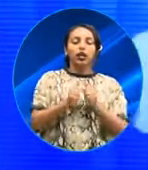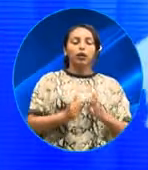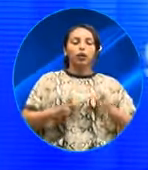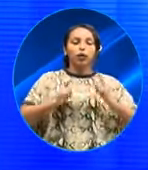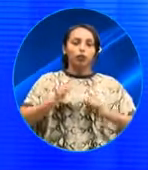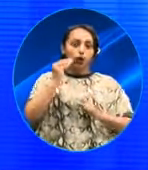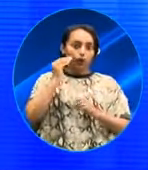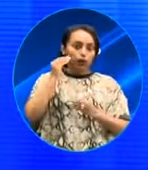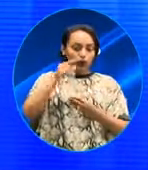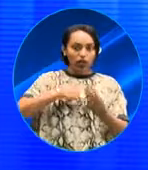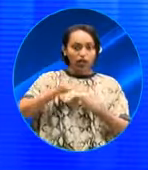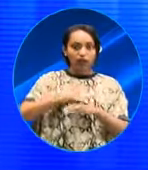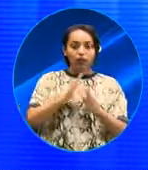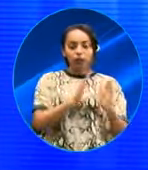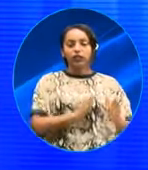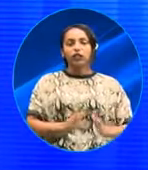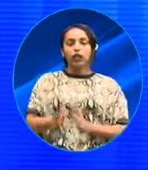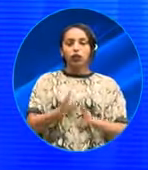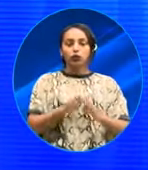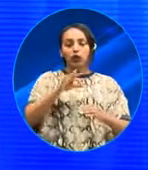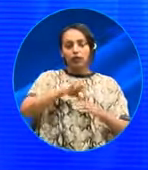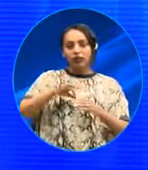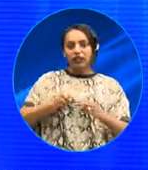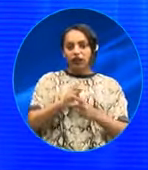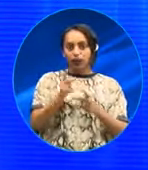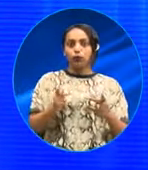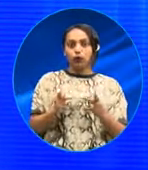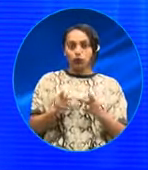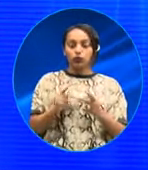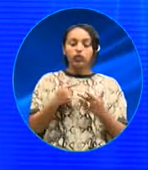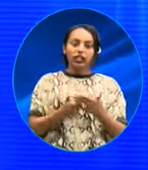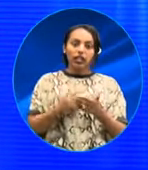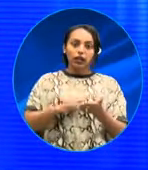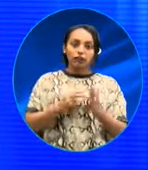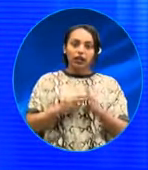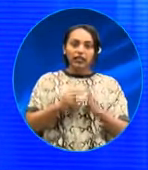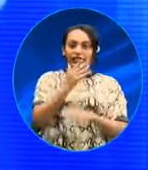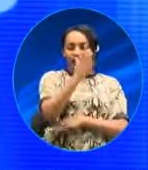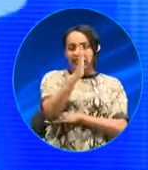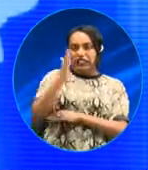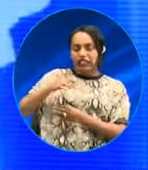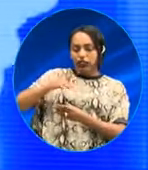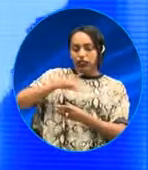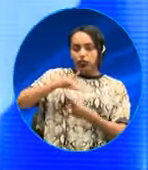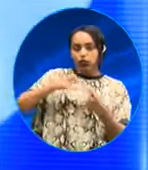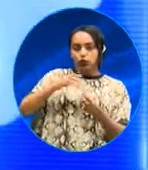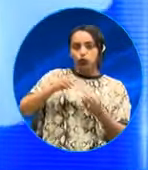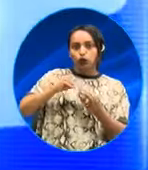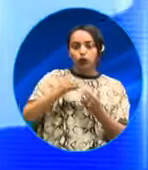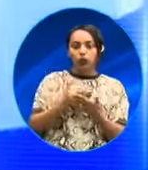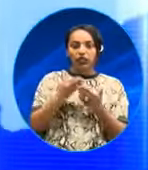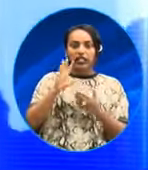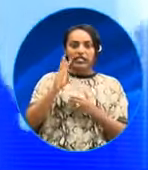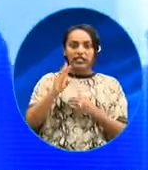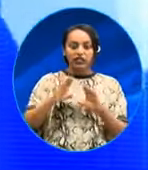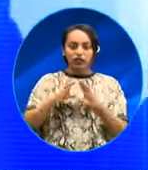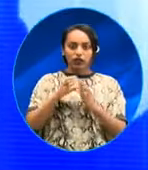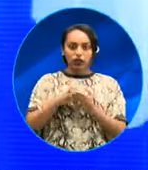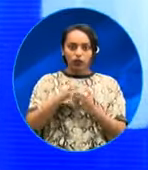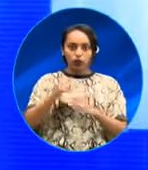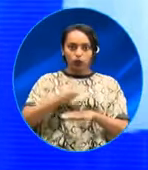መኖሪያ አካባቢዎች ላይ በተዘጋጁ የመትከያ ሳይቶች፣ ይሄ ማለት የደን ክልሉንም ጨምሮ እንግዲህ 6